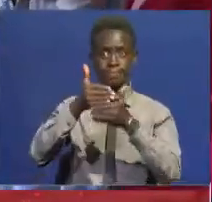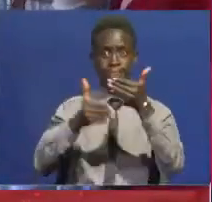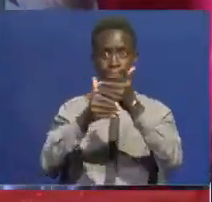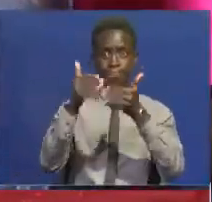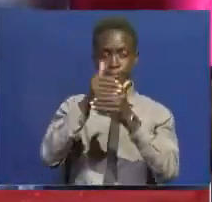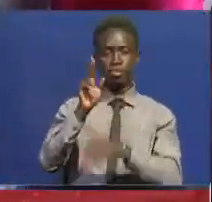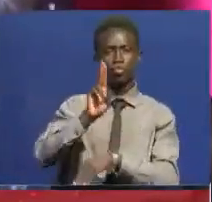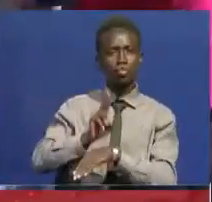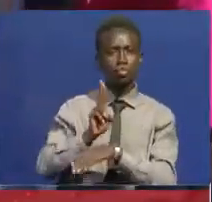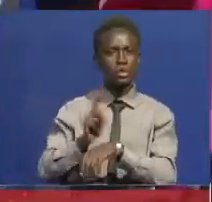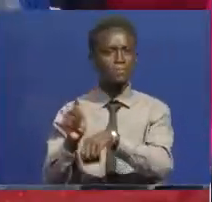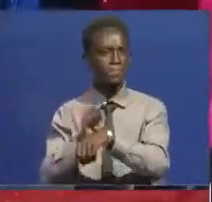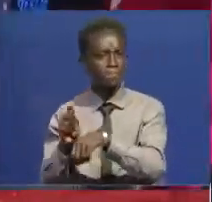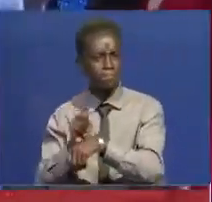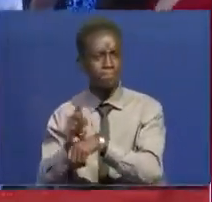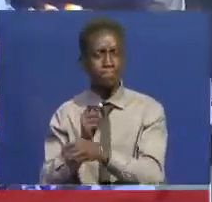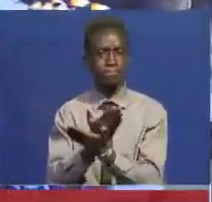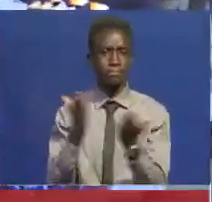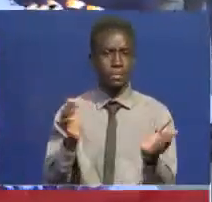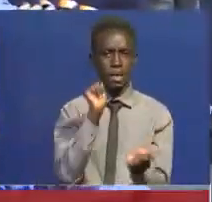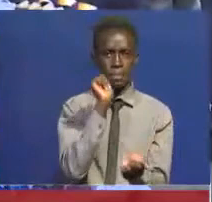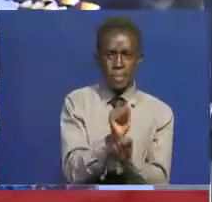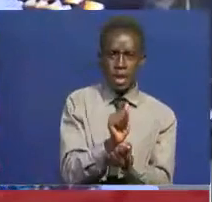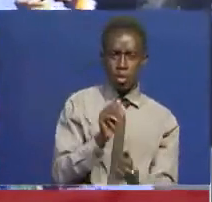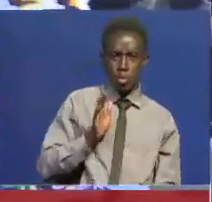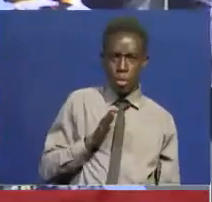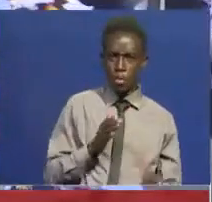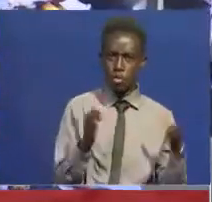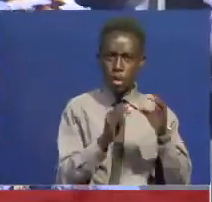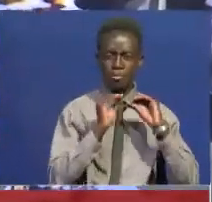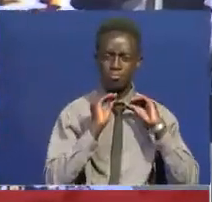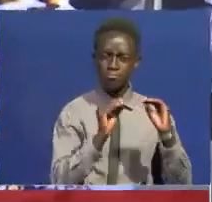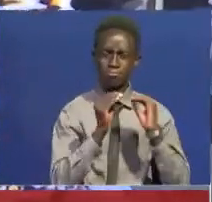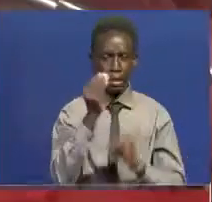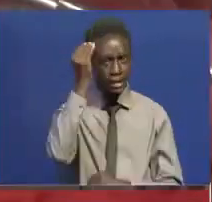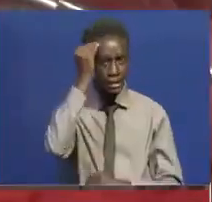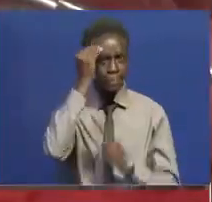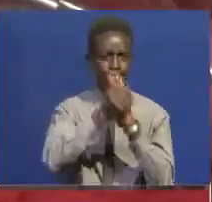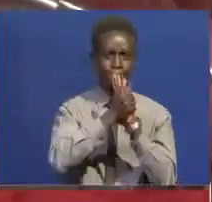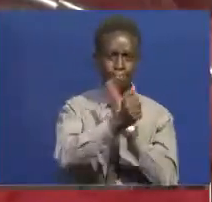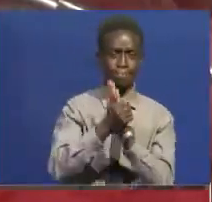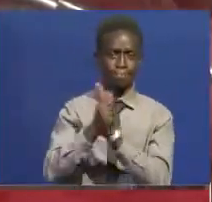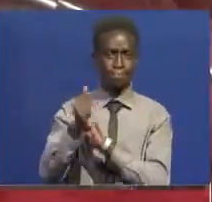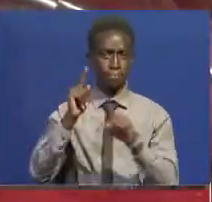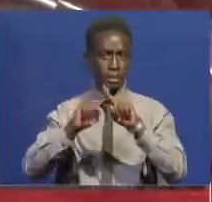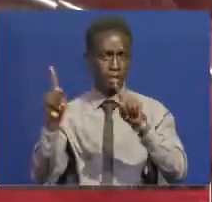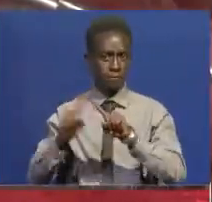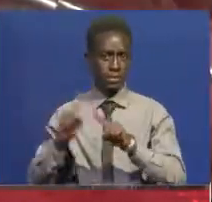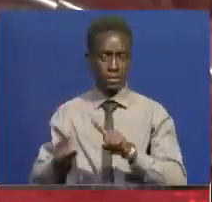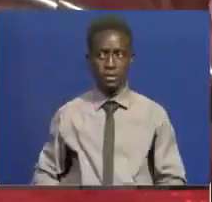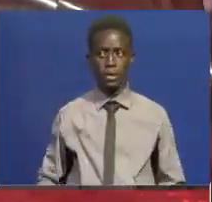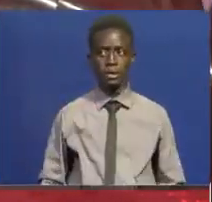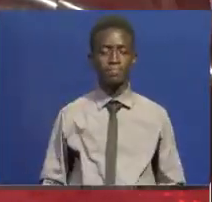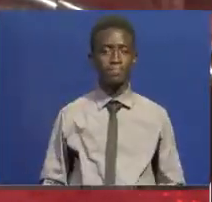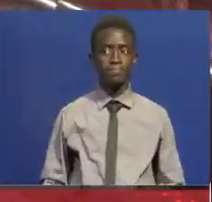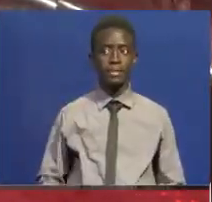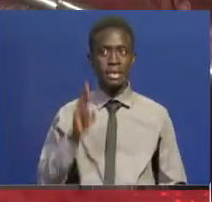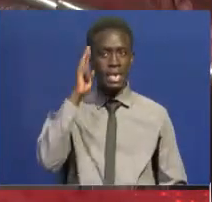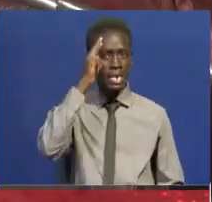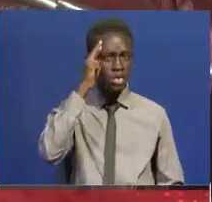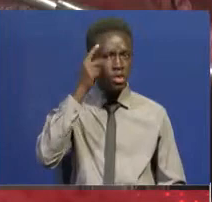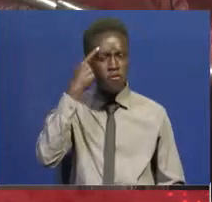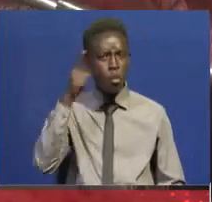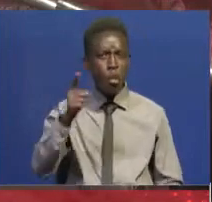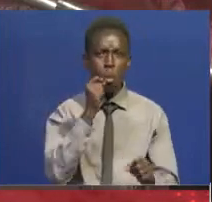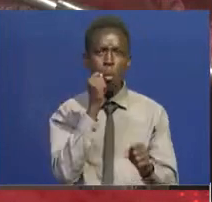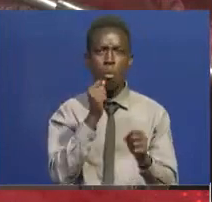kutoa mafunzo ya kuwawezesha wafungwa wanawake kupata ujuzi wa aina mbalimbali. The purpose of these workshops